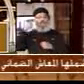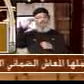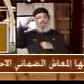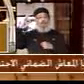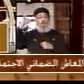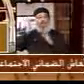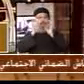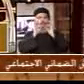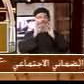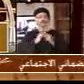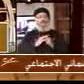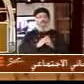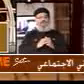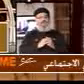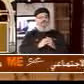فيلسوفي.